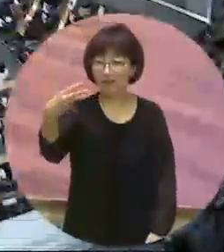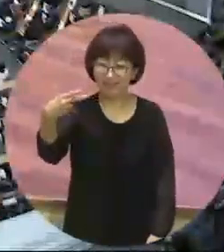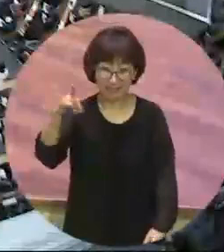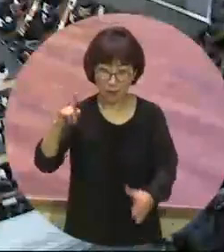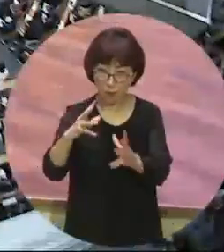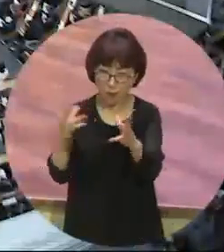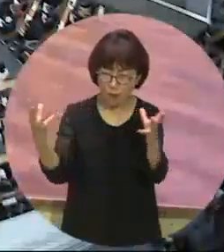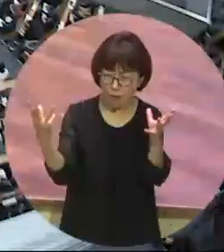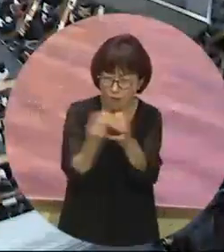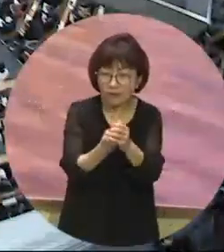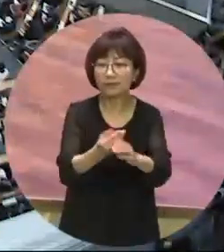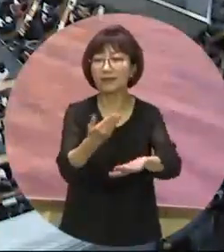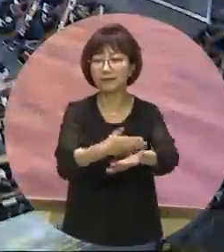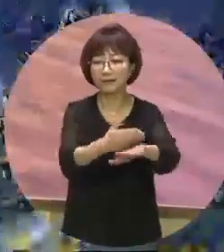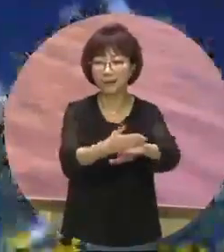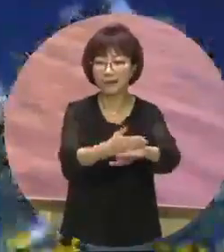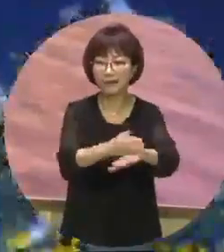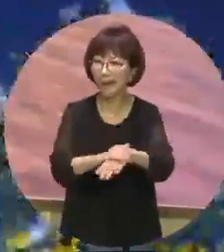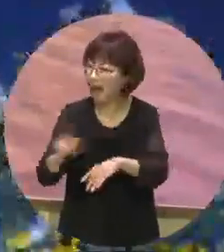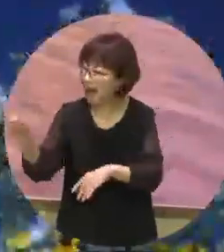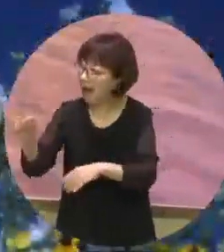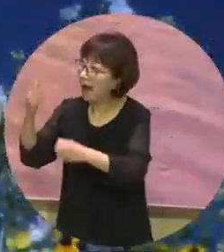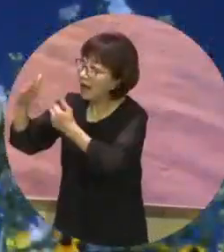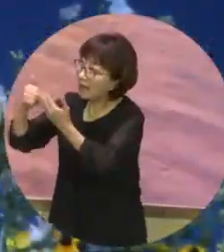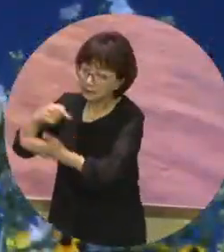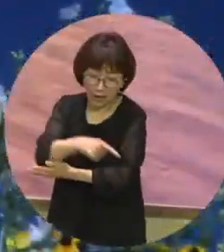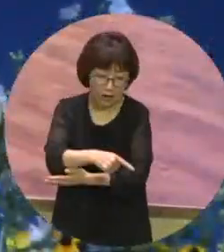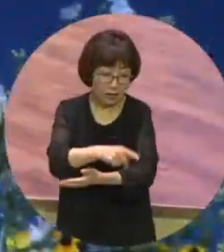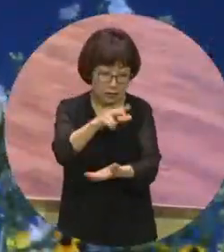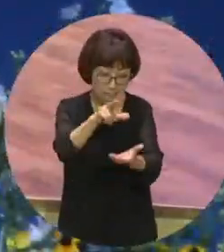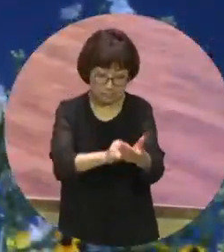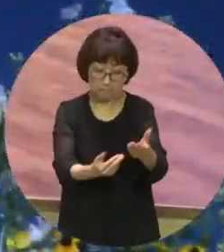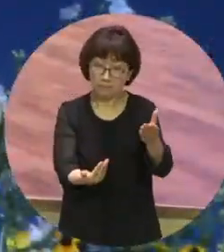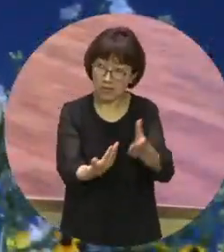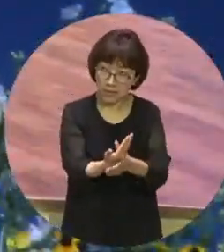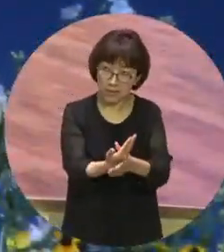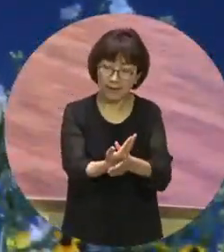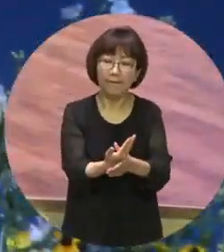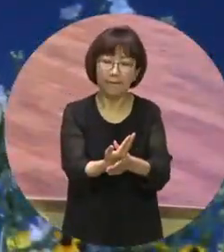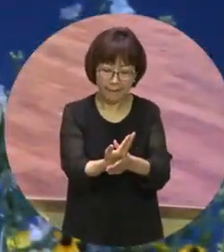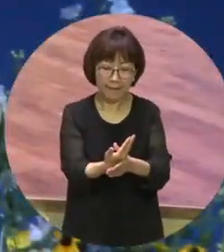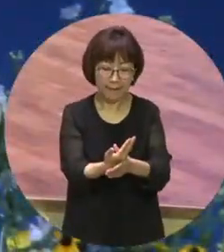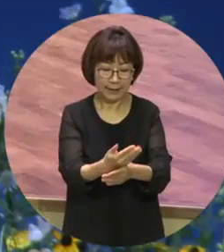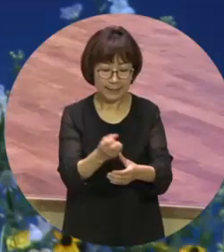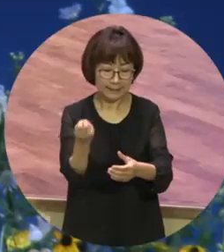감사를 하게 돼서 하나님 이런 어려움을 통해서 다시 한번 깨닫게